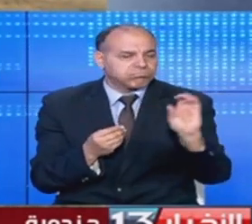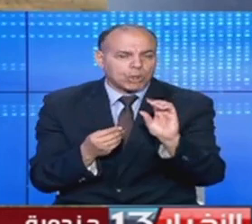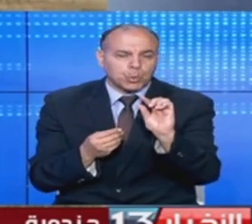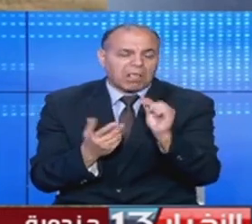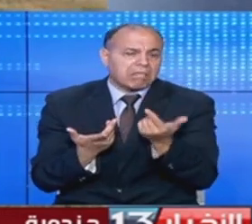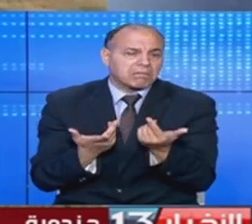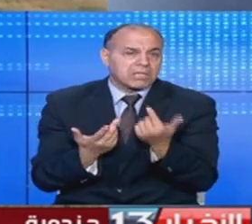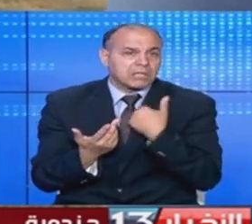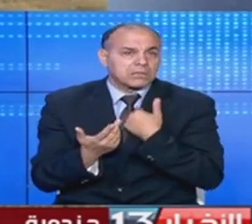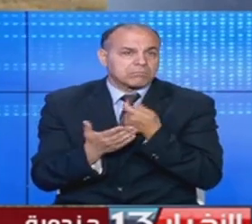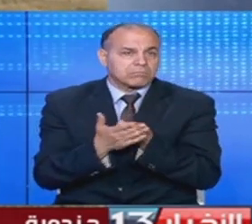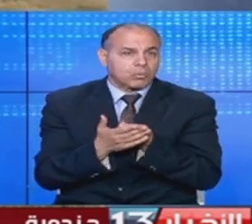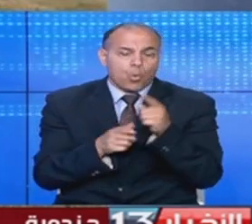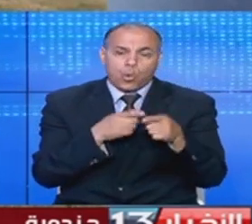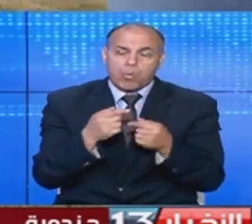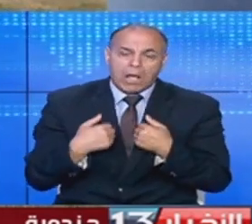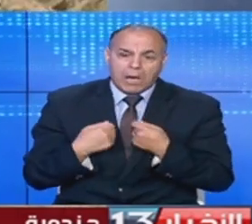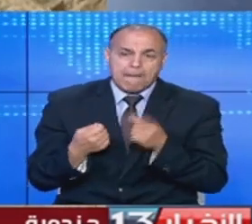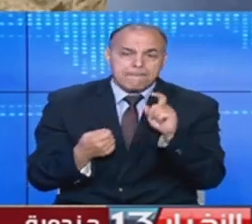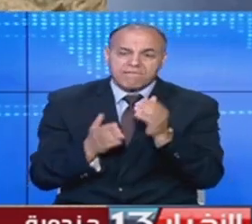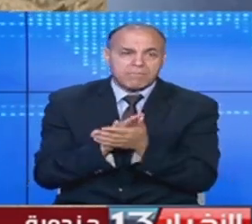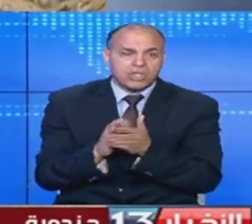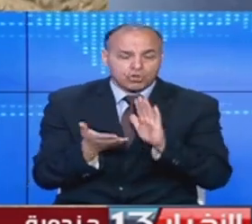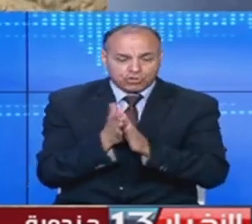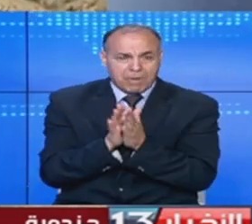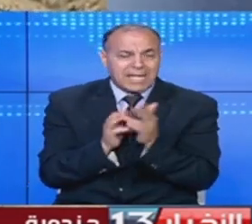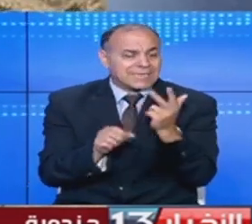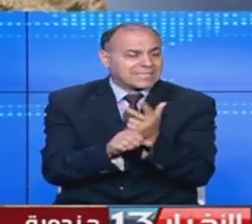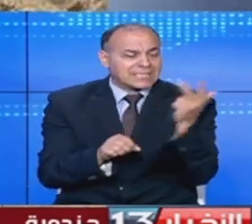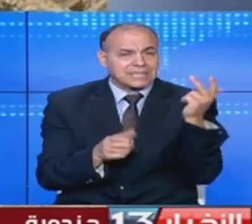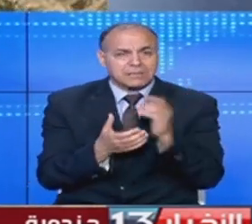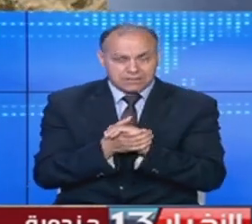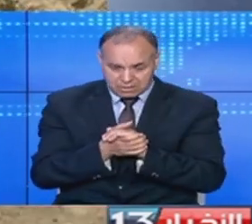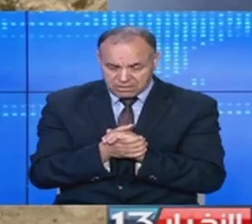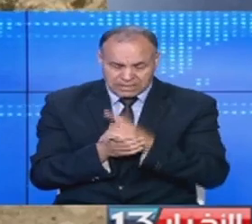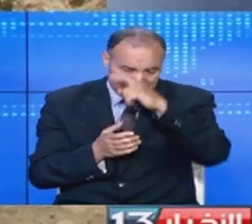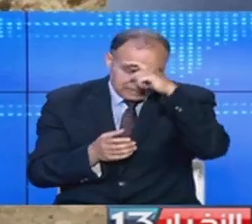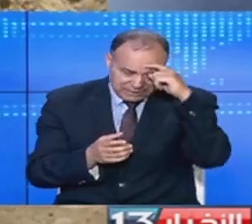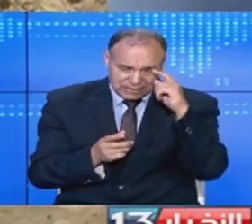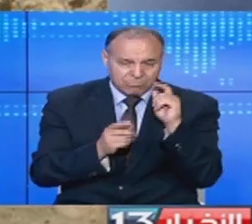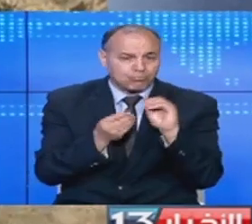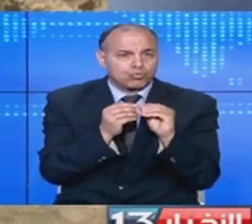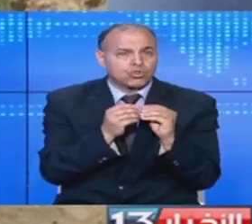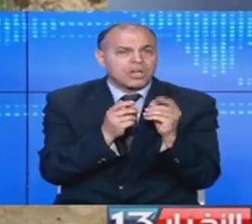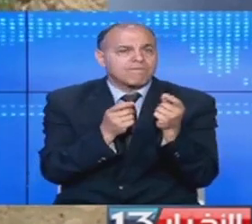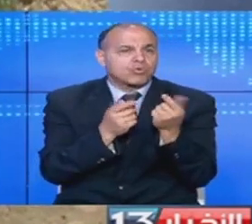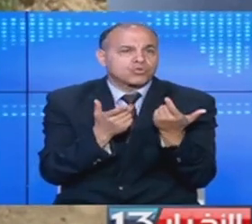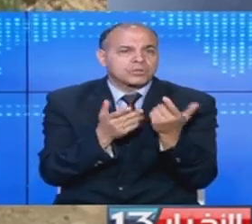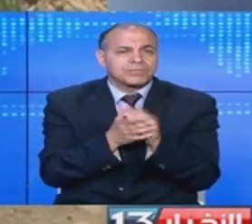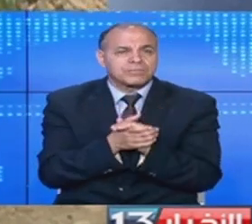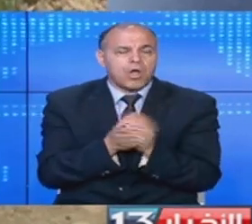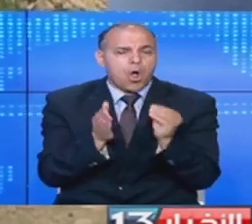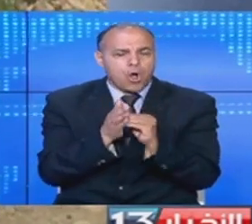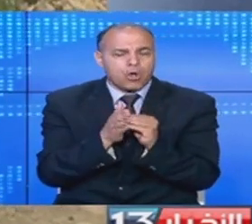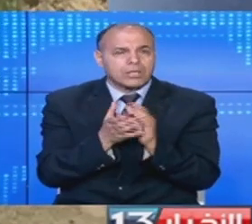دين نمشي ونشكو يقولوا لنا راه ما فماش ماء. الجمعية هذه ثلاث سنوات توا اللي قاعدة تعاني في الليل المشكلة نتاع القطاعات